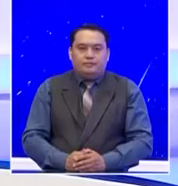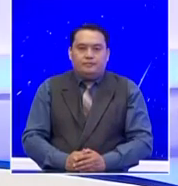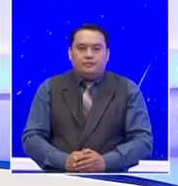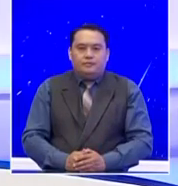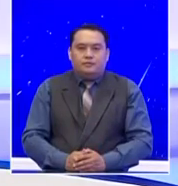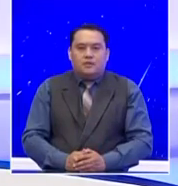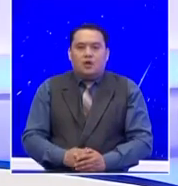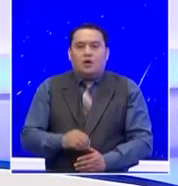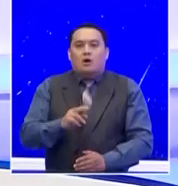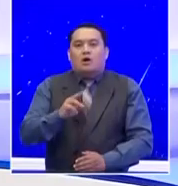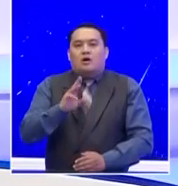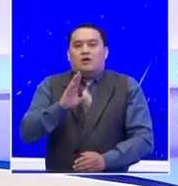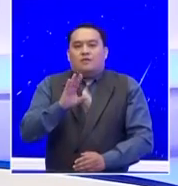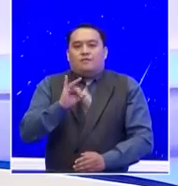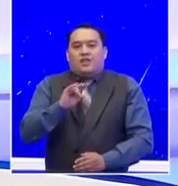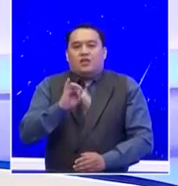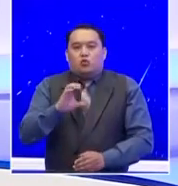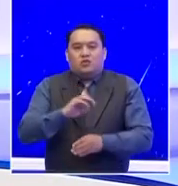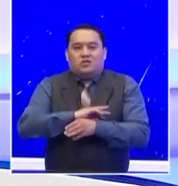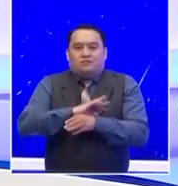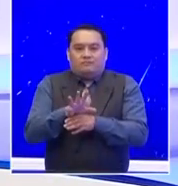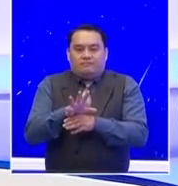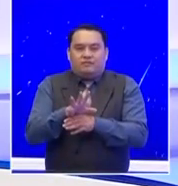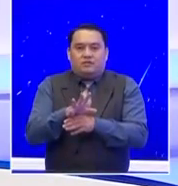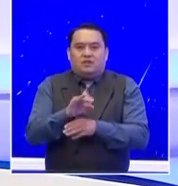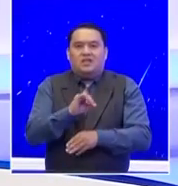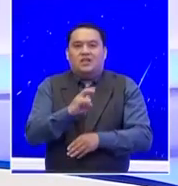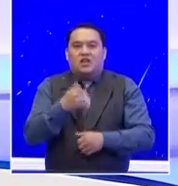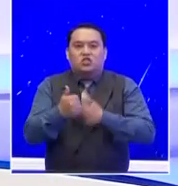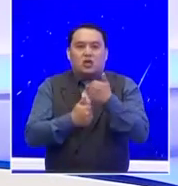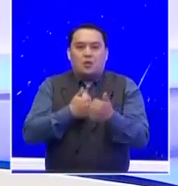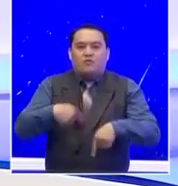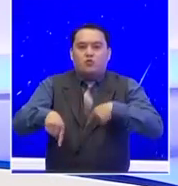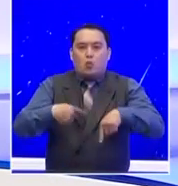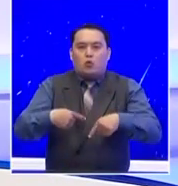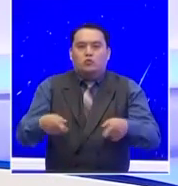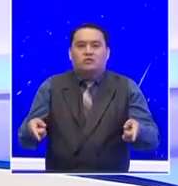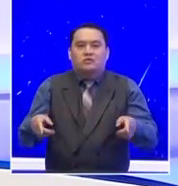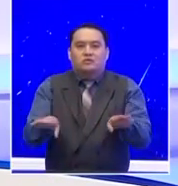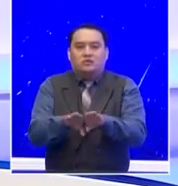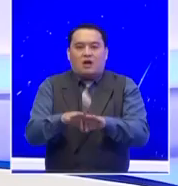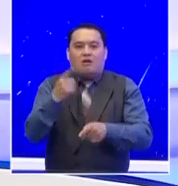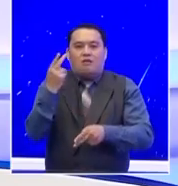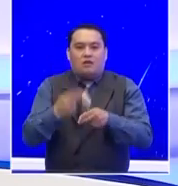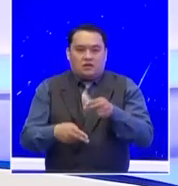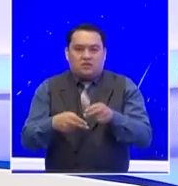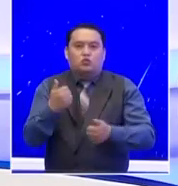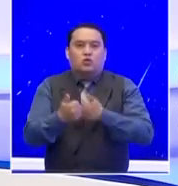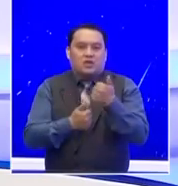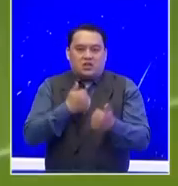низкий. Из-за ситуации с коронавирусом в Нидерландах досрочно завершен чемпионат страны по футболу. Об этом сообщается на сайте